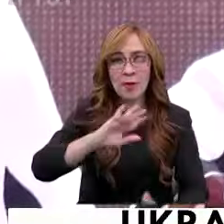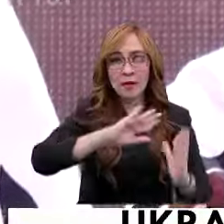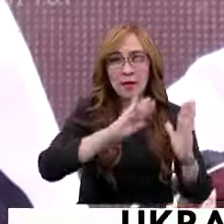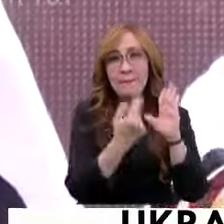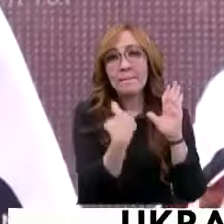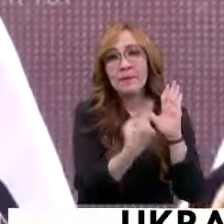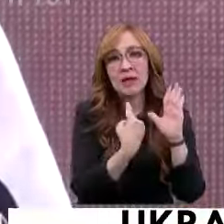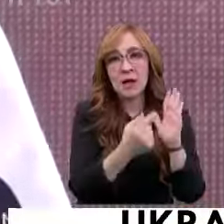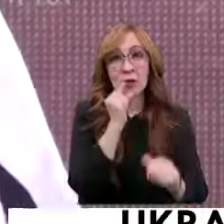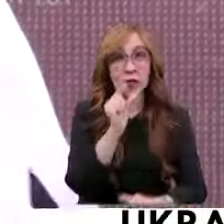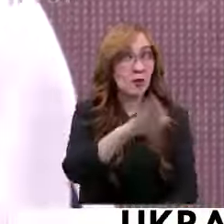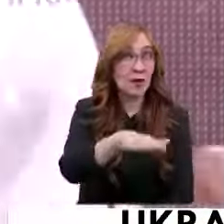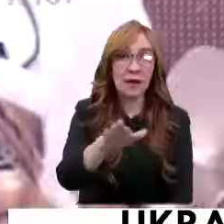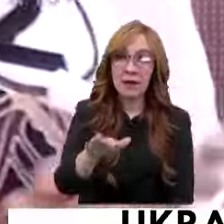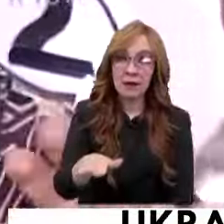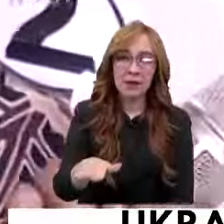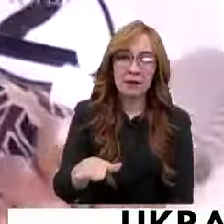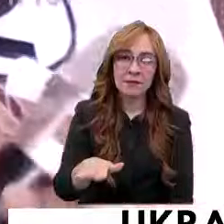anak-anak